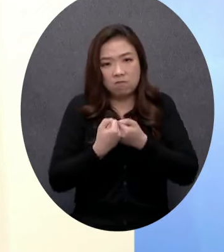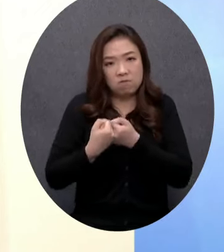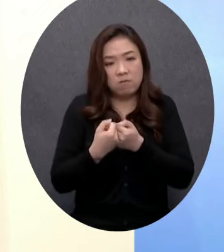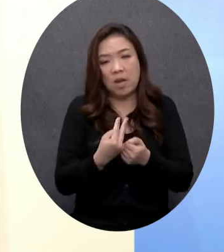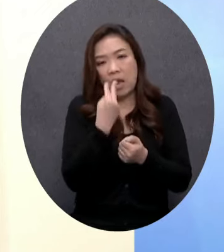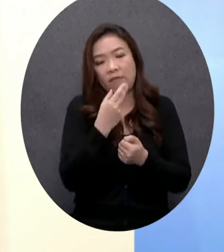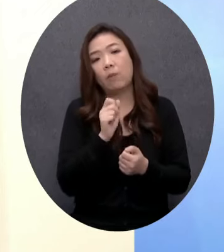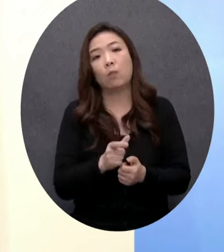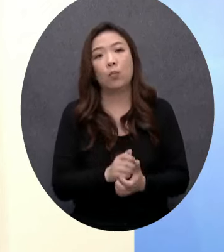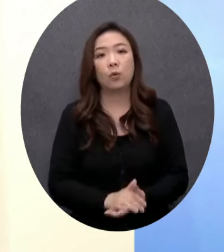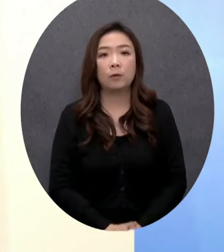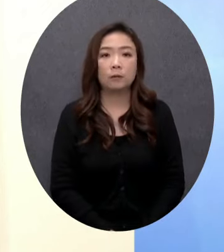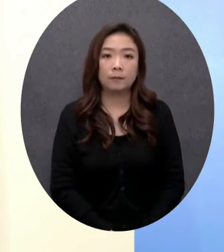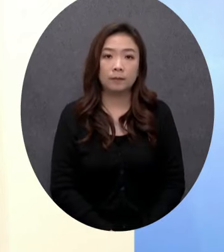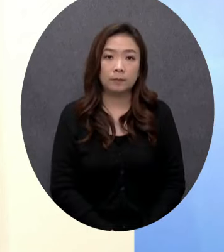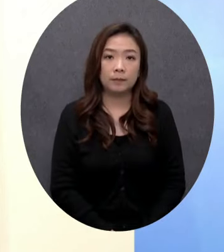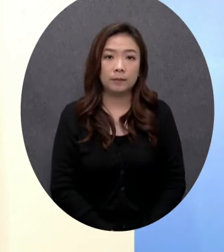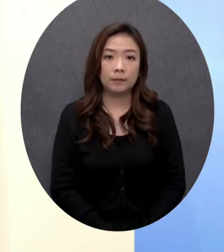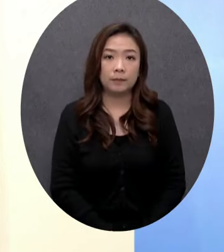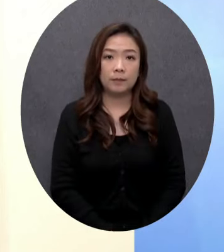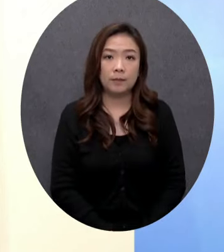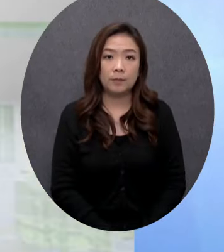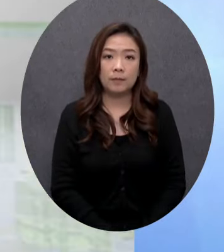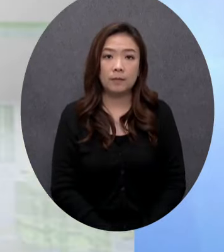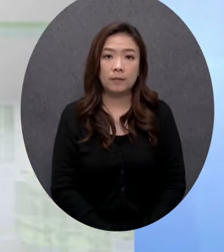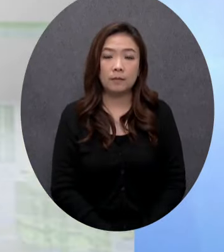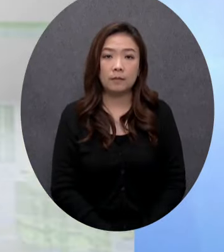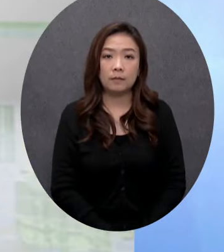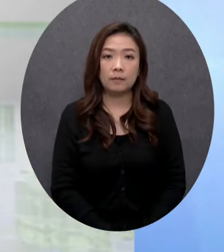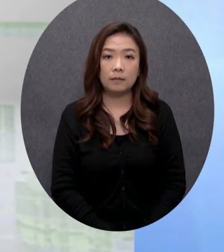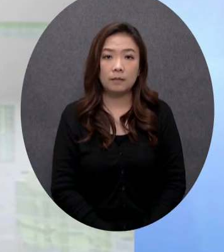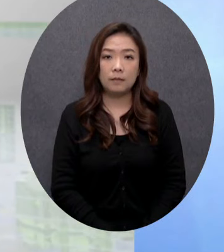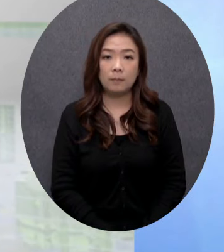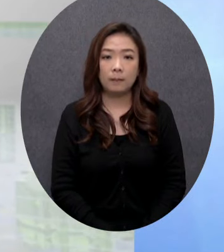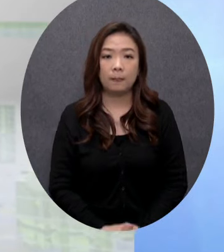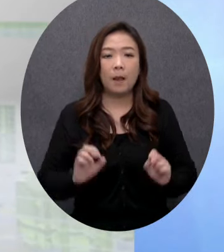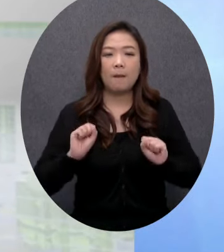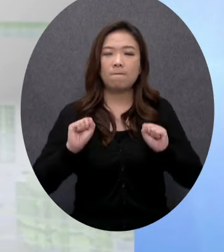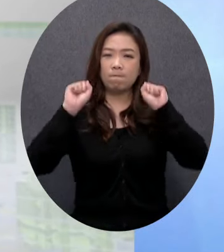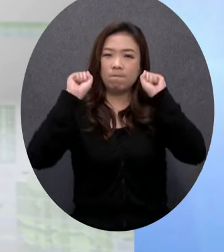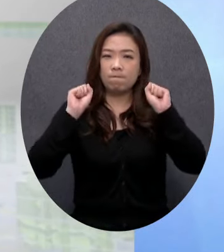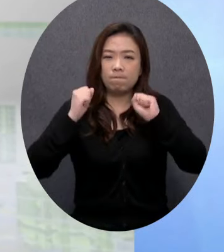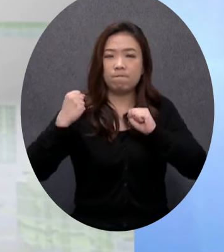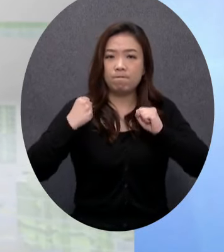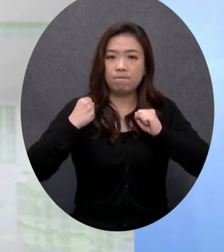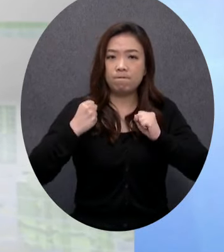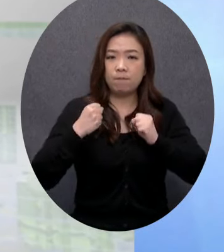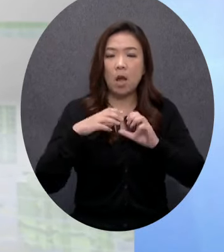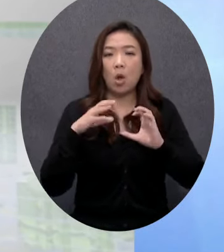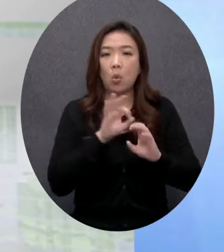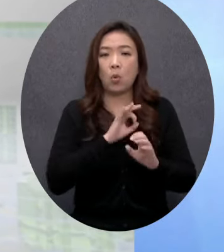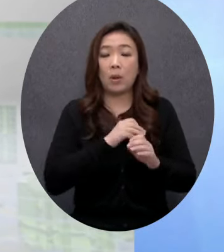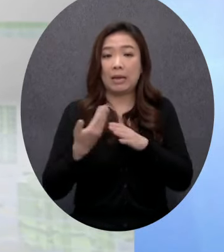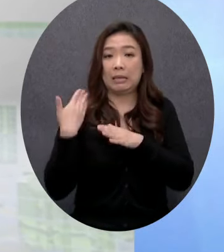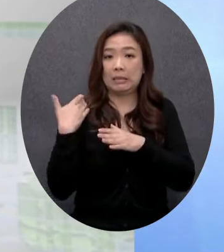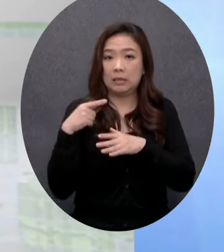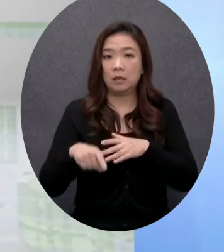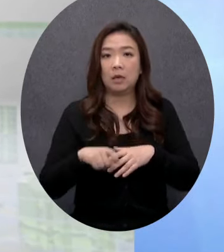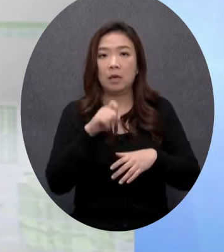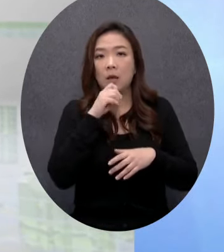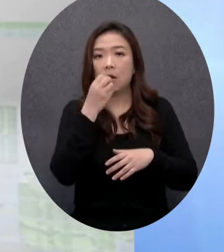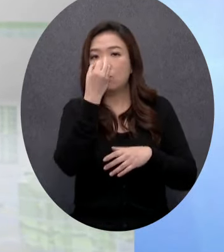港電台記者劉景輝報導。 舉重健力總會主席葉炳玉早前在一項有來自